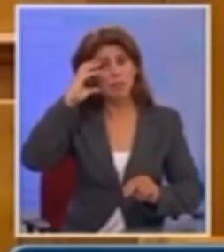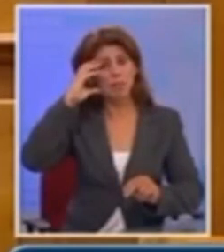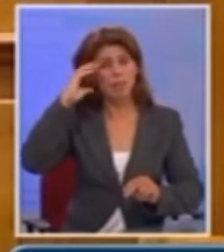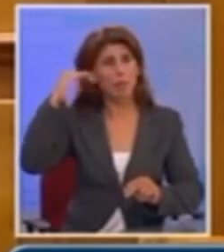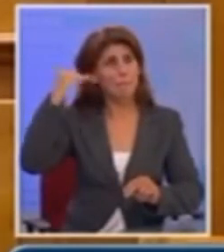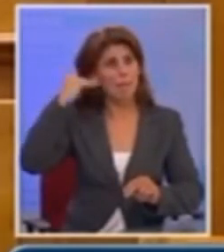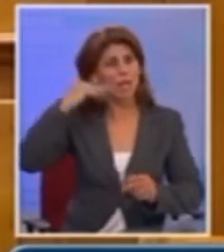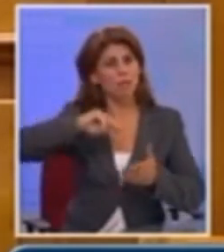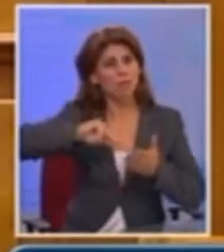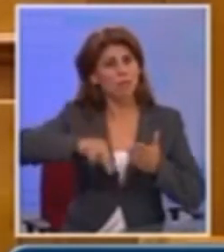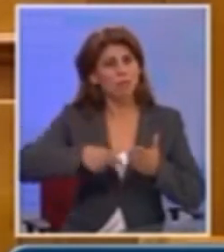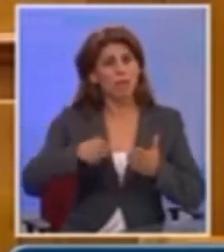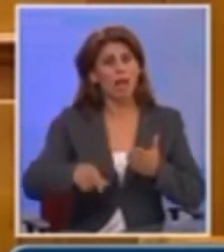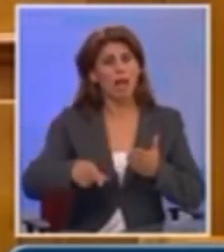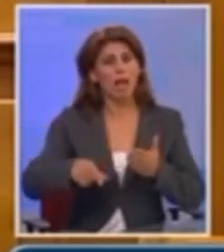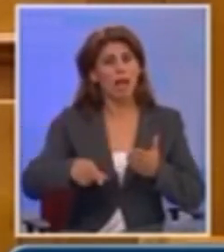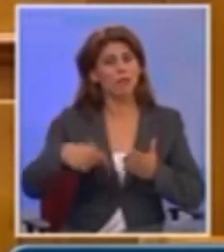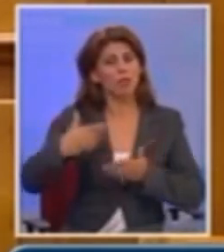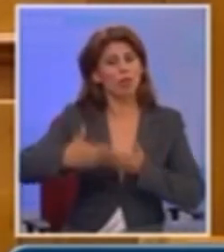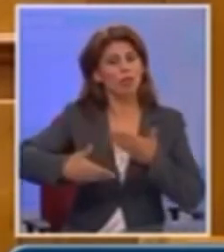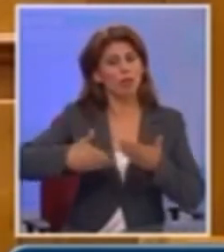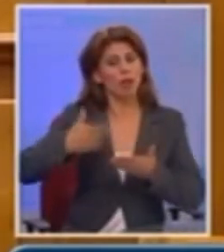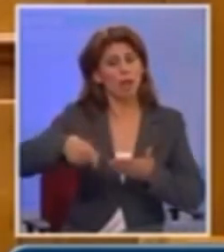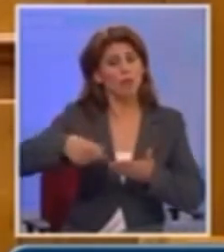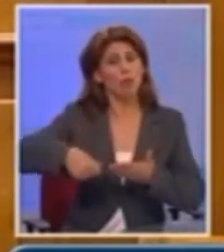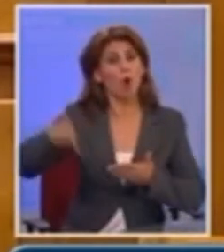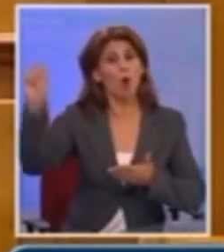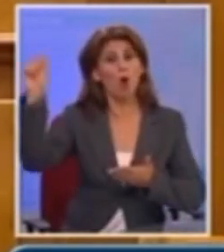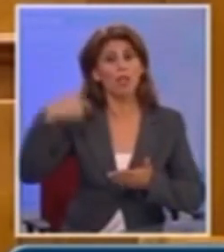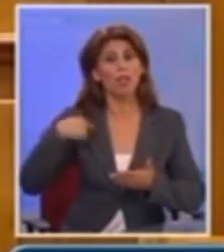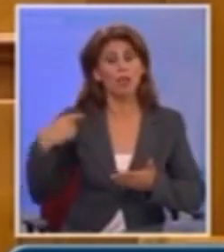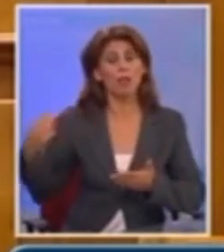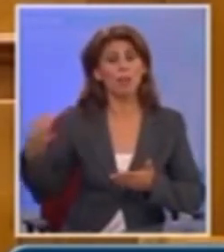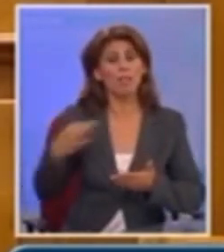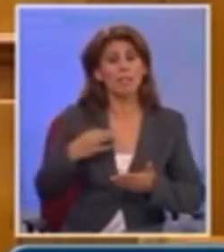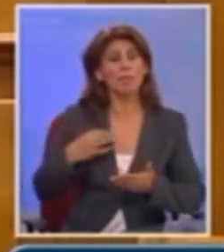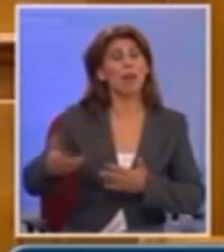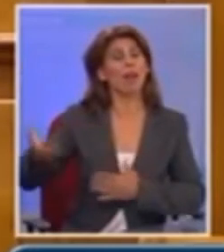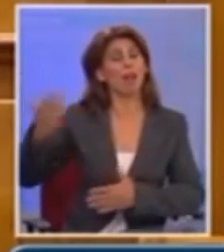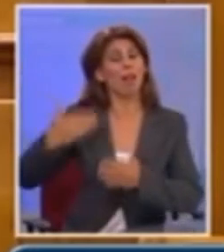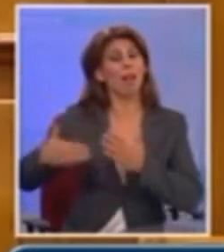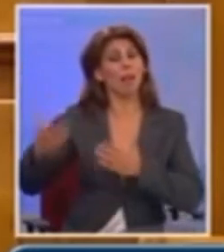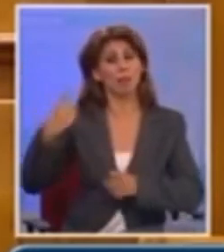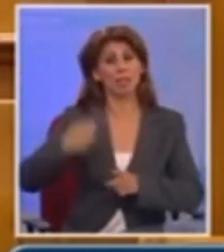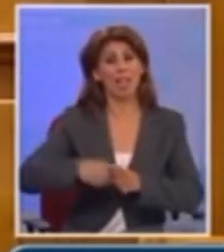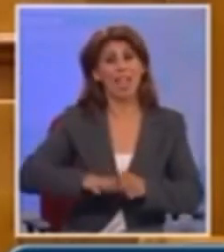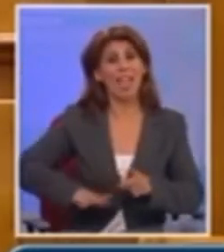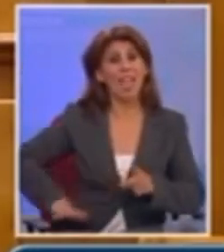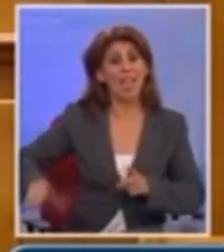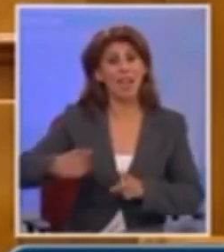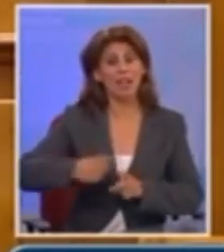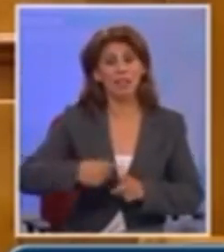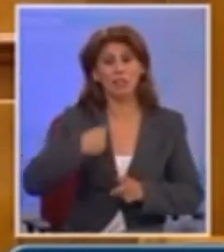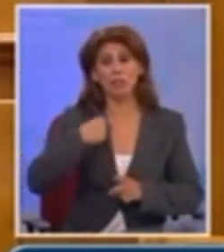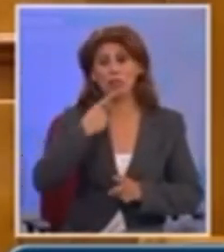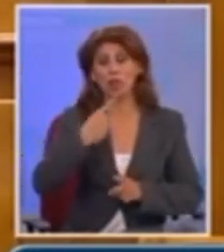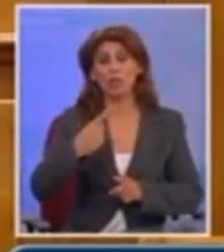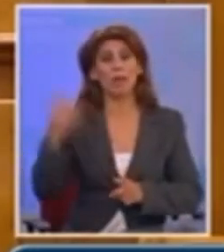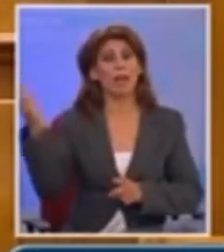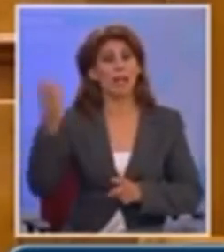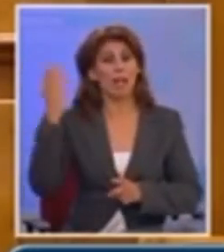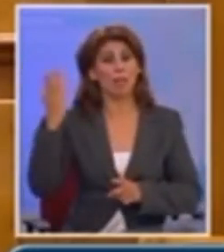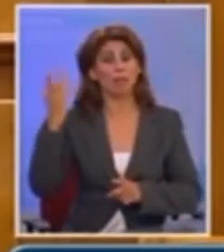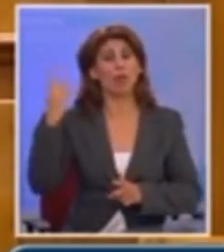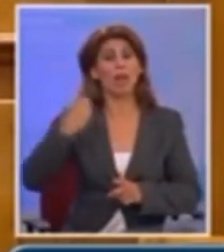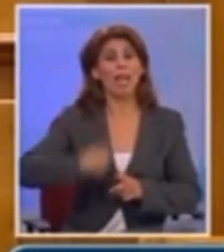παρακαταθήκη αυτού του όχι που είπαν κάποτε οι Έλληνες, που είπε κάποτε